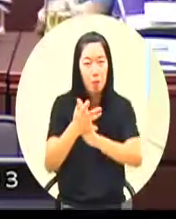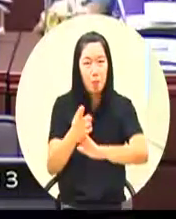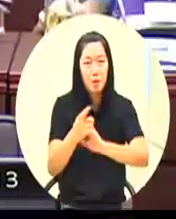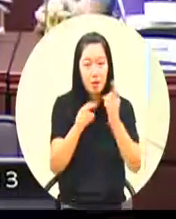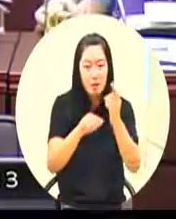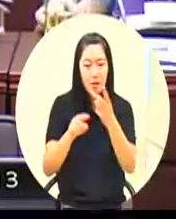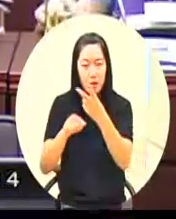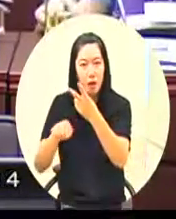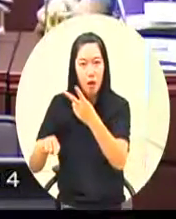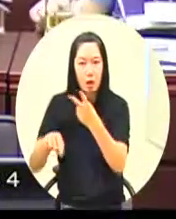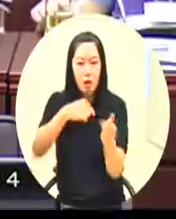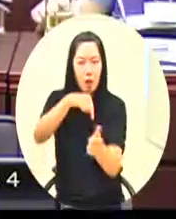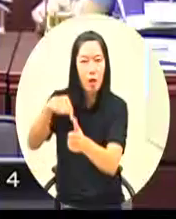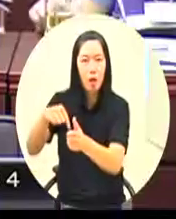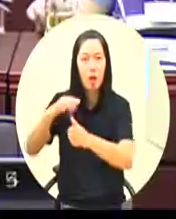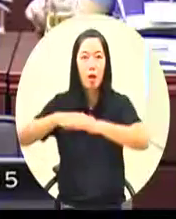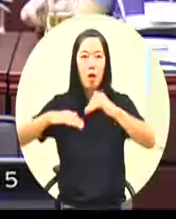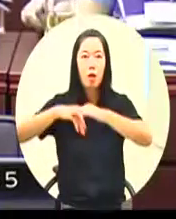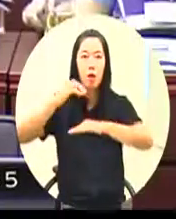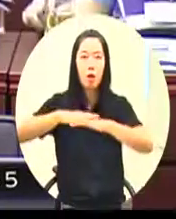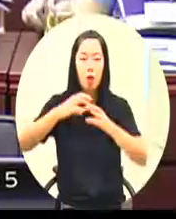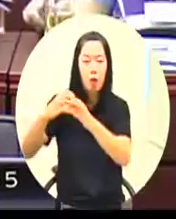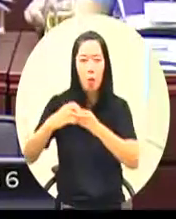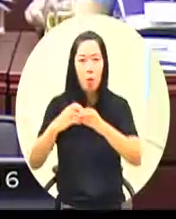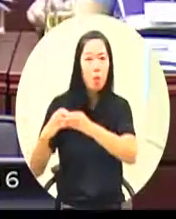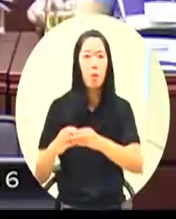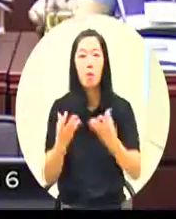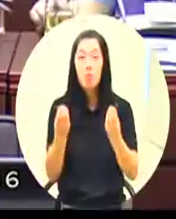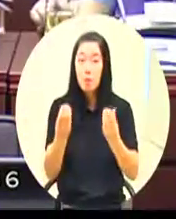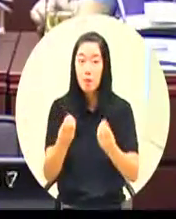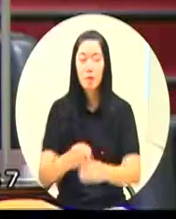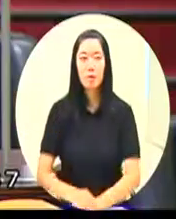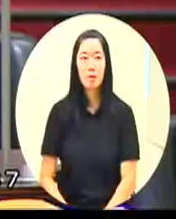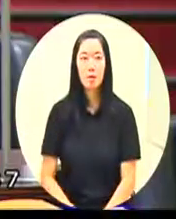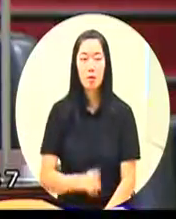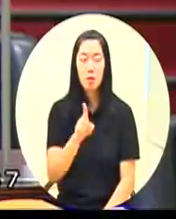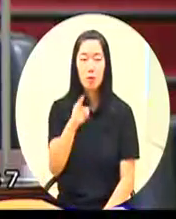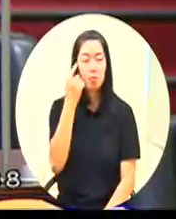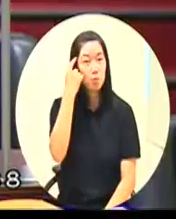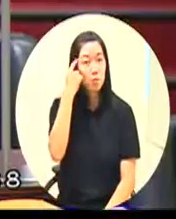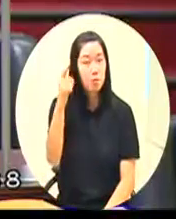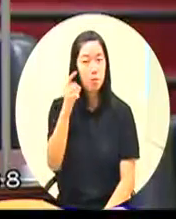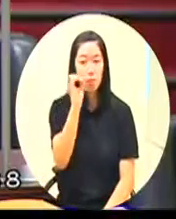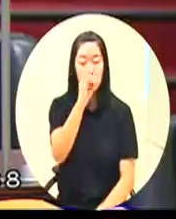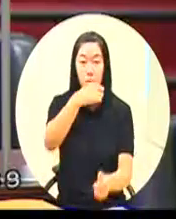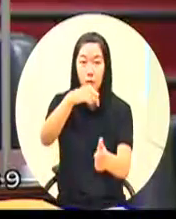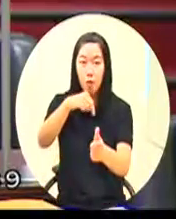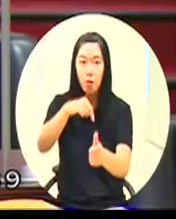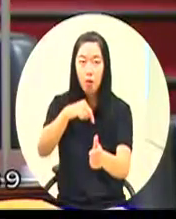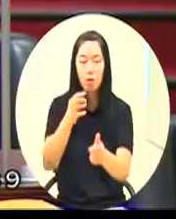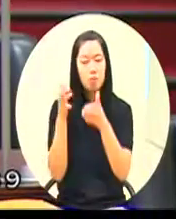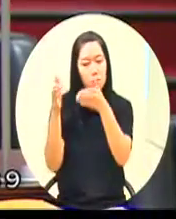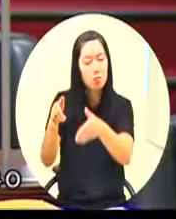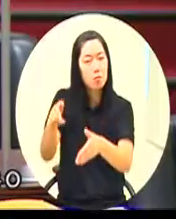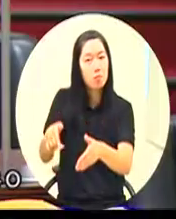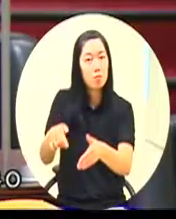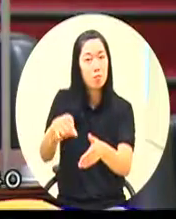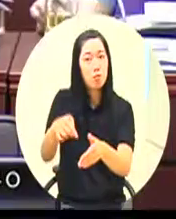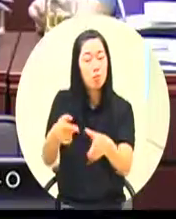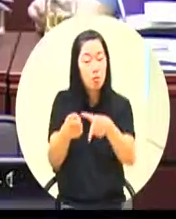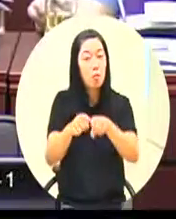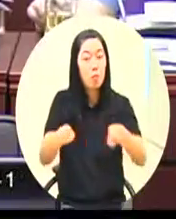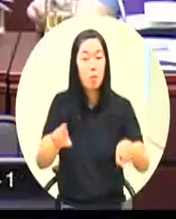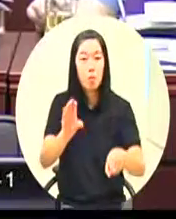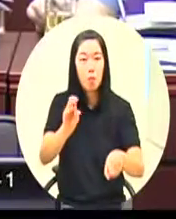他完全没有互动的同才的同伙伴。 局长，你认为说混龄教学的话对小孩子是公平吗？ 我们做了一些那